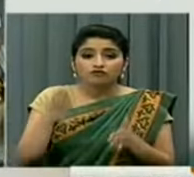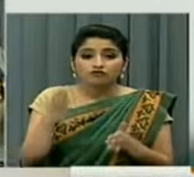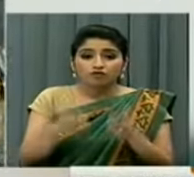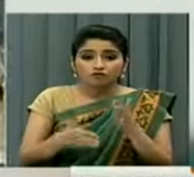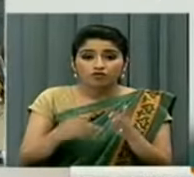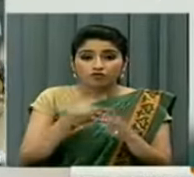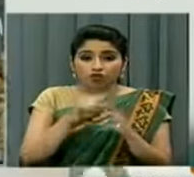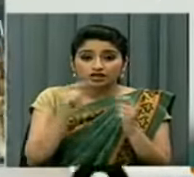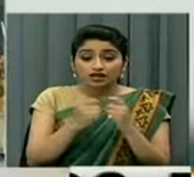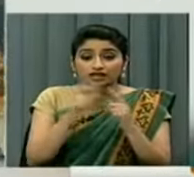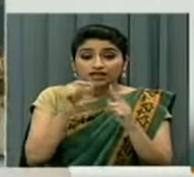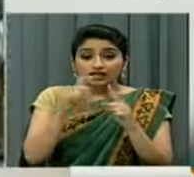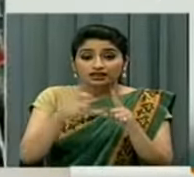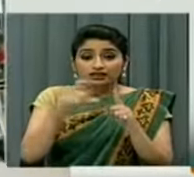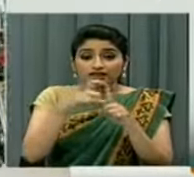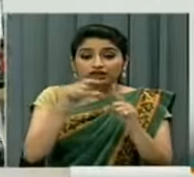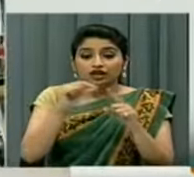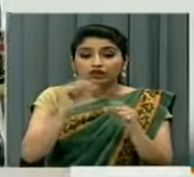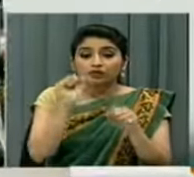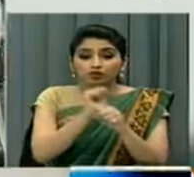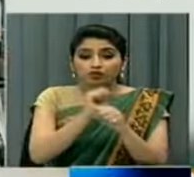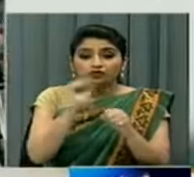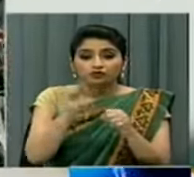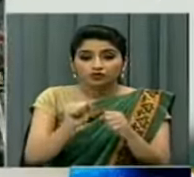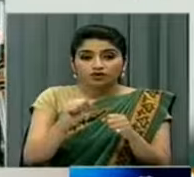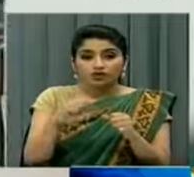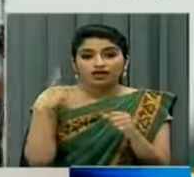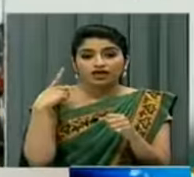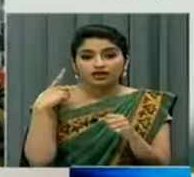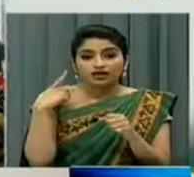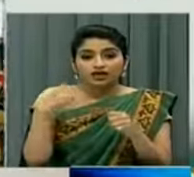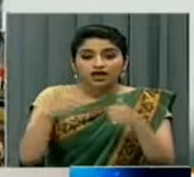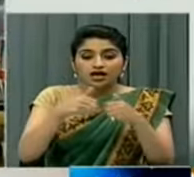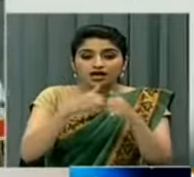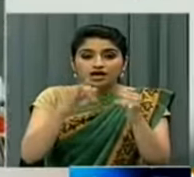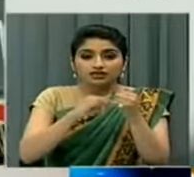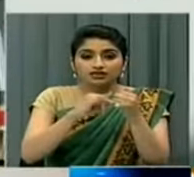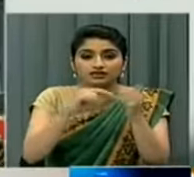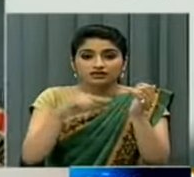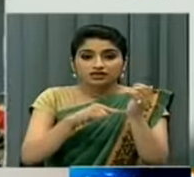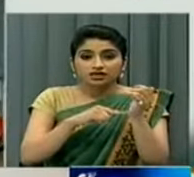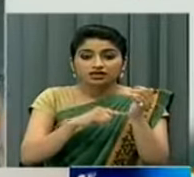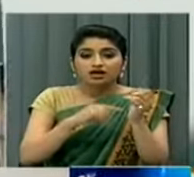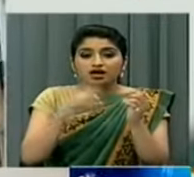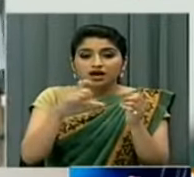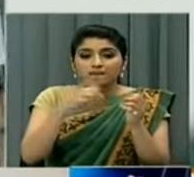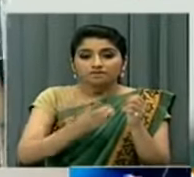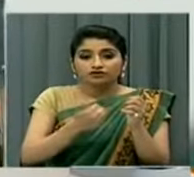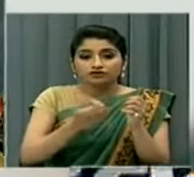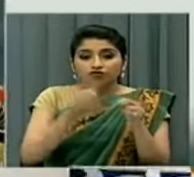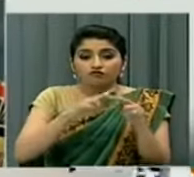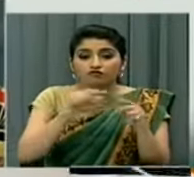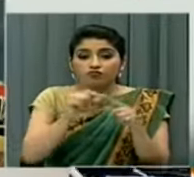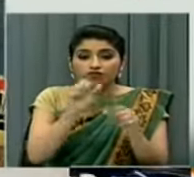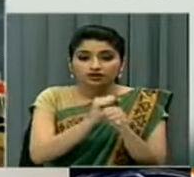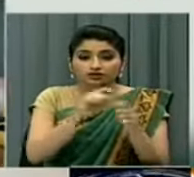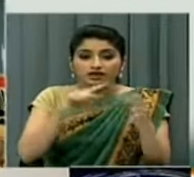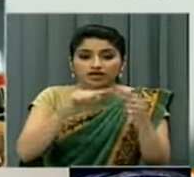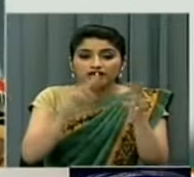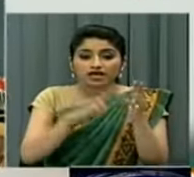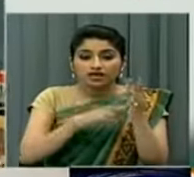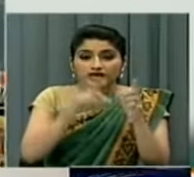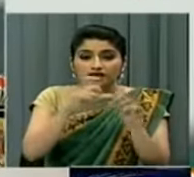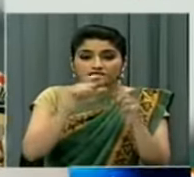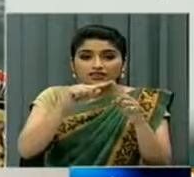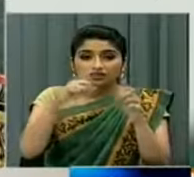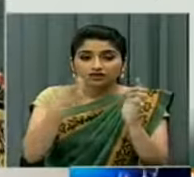कंटिजेंट है उनको भी बीट कर दिया मार्चिंग, इतना अच्छा इनका मार्चिंग। नहीं, 6 फीट नहीं, पर इनकी जो हाथ जाते